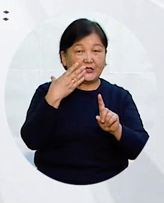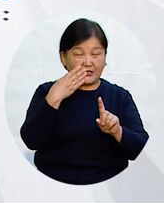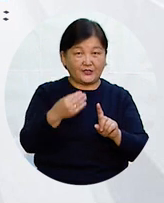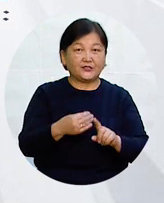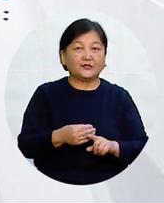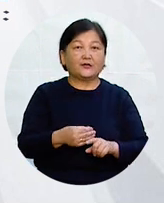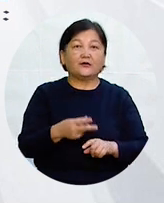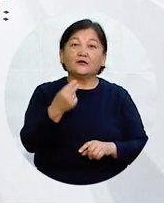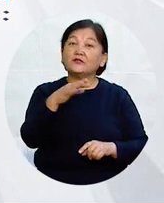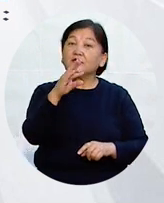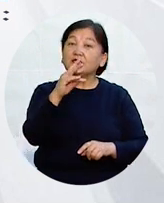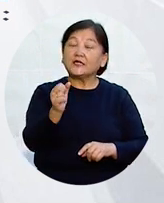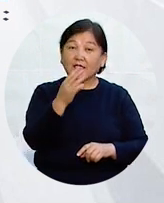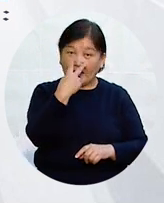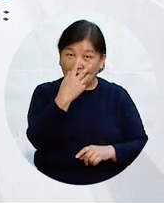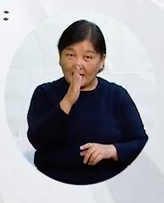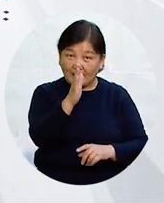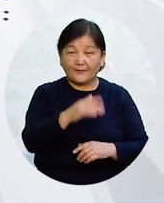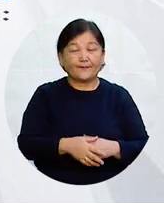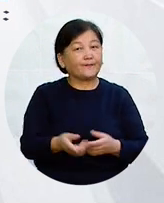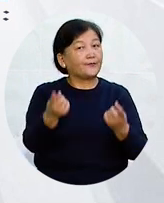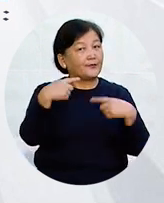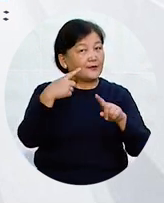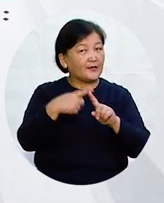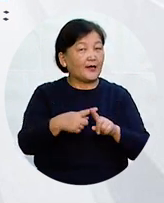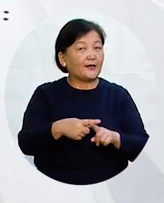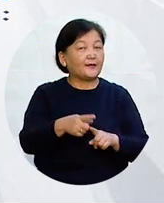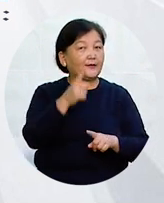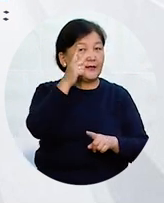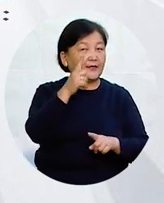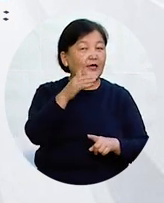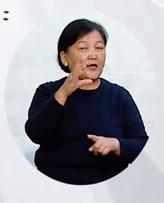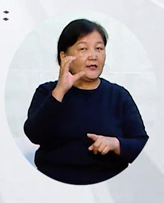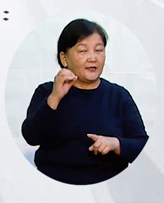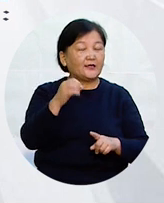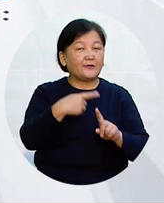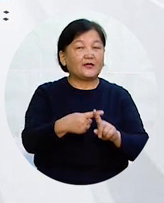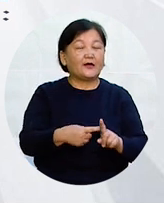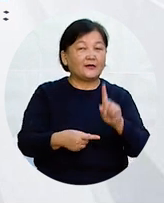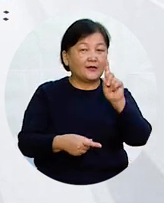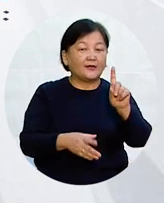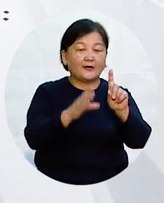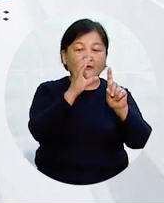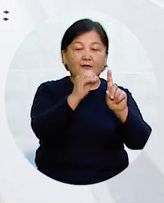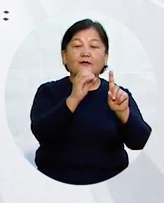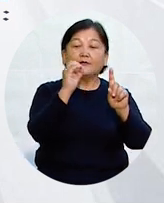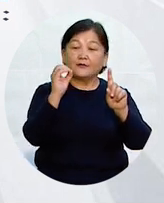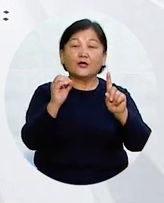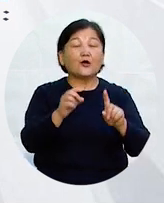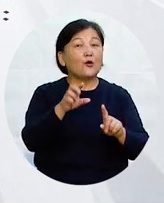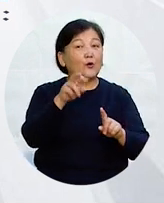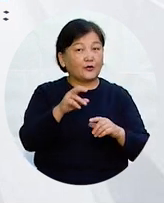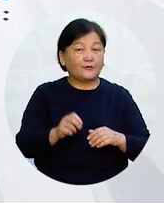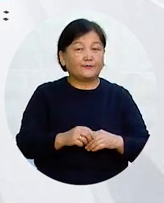үгийн төгсгөлийн нөхцөлийг анхаараарай. Дахин нэг тэг нэмлээ. За лэ нөхцөлийг анхаараарай.